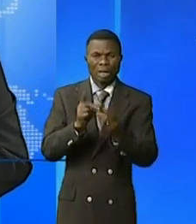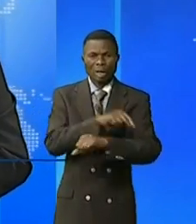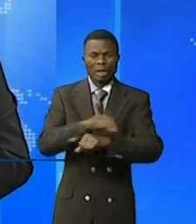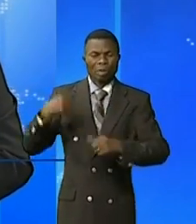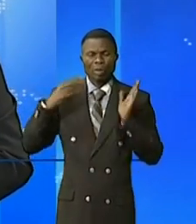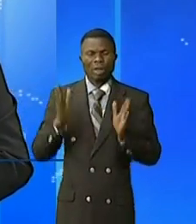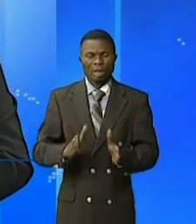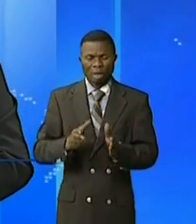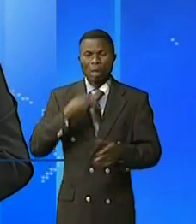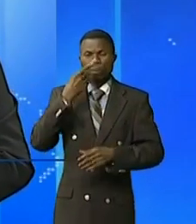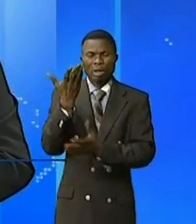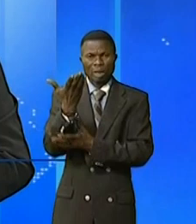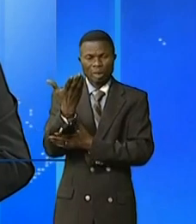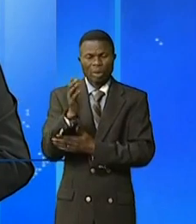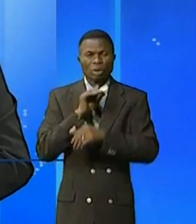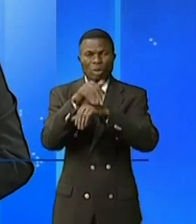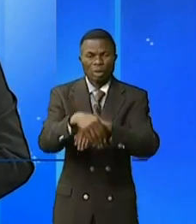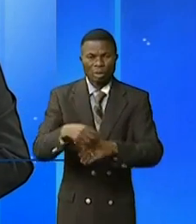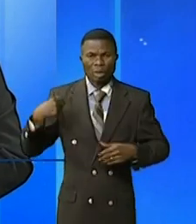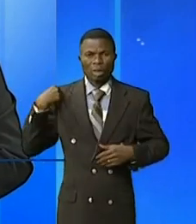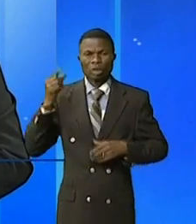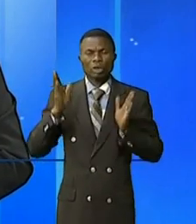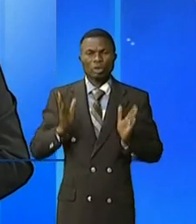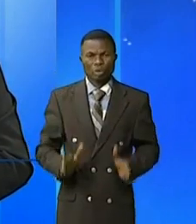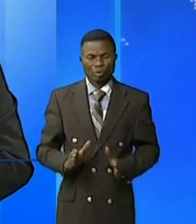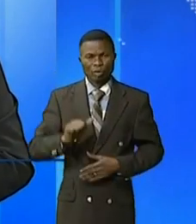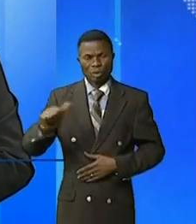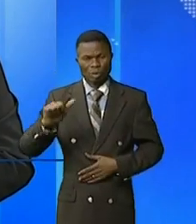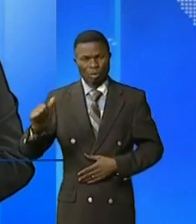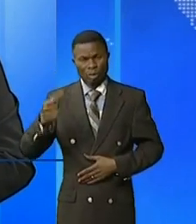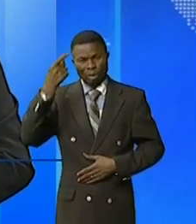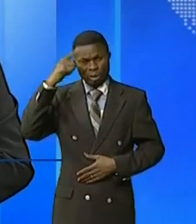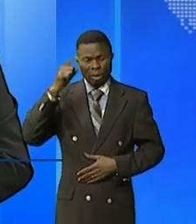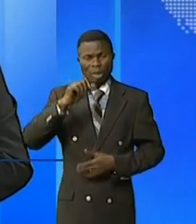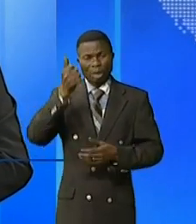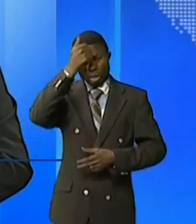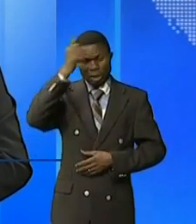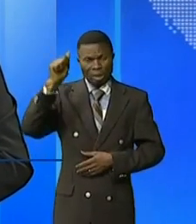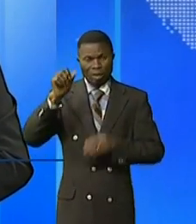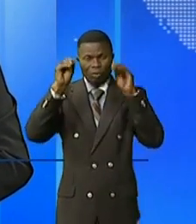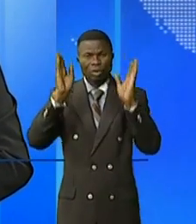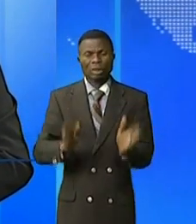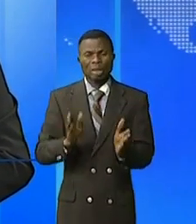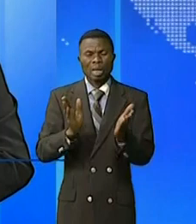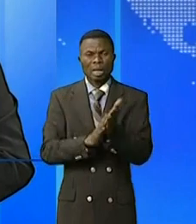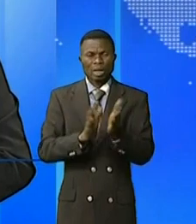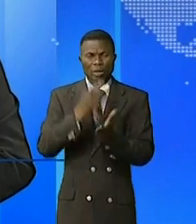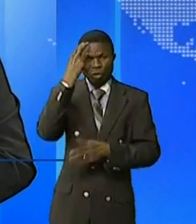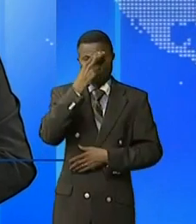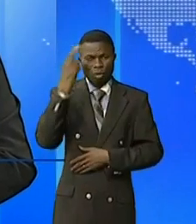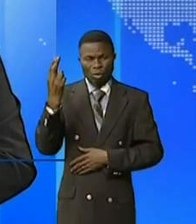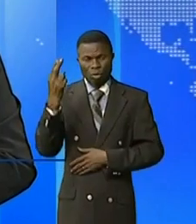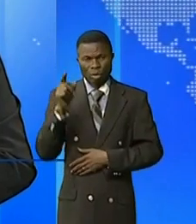entendre leur voix en sollicitant l'implication de Fifi Masuka dans la grève dans les écoles conventionnées catholiques.